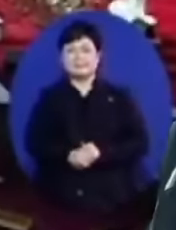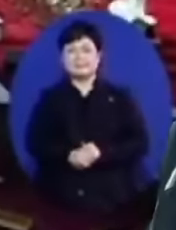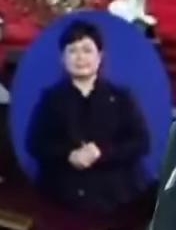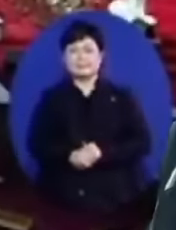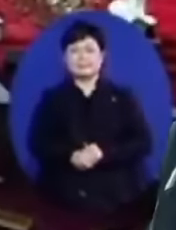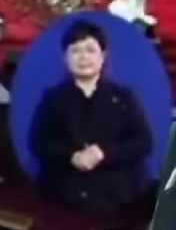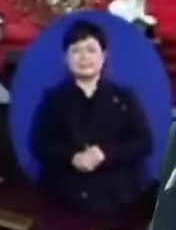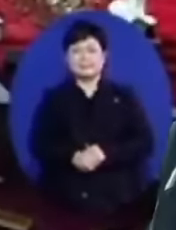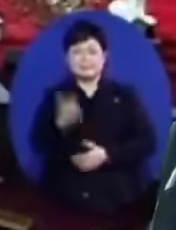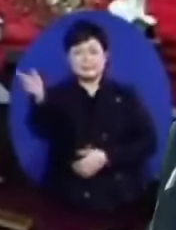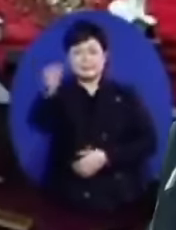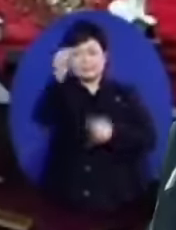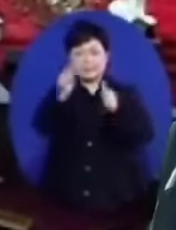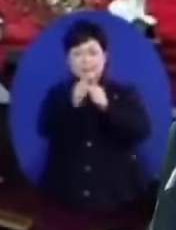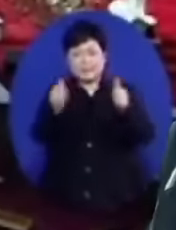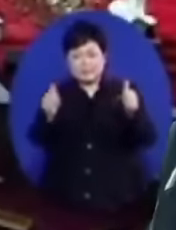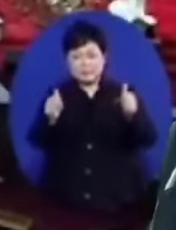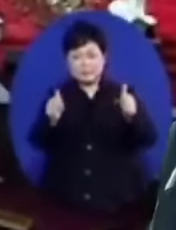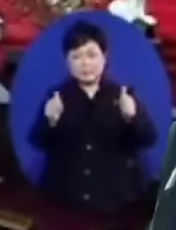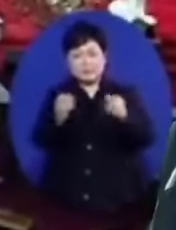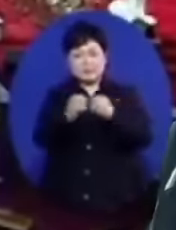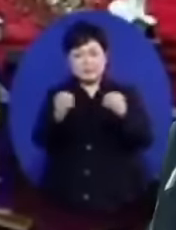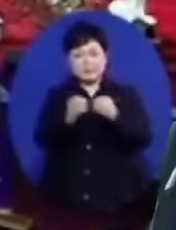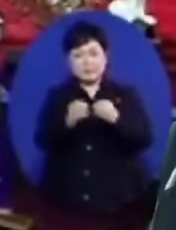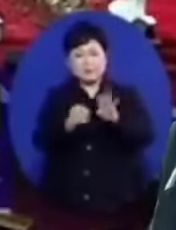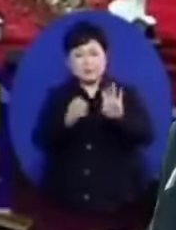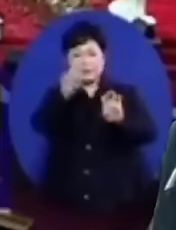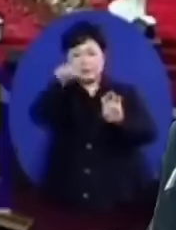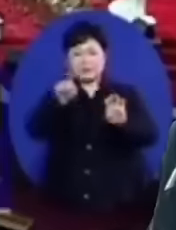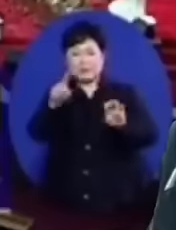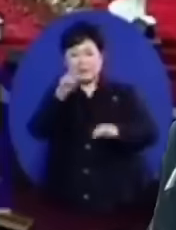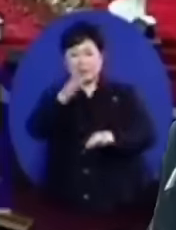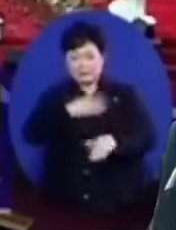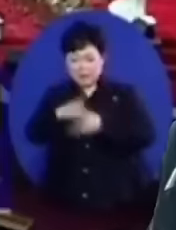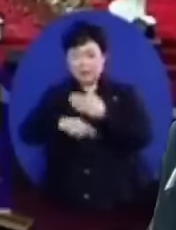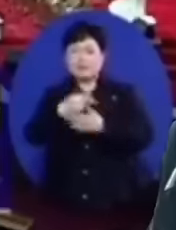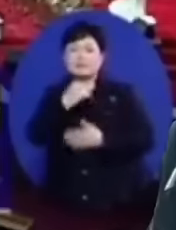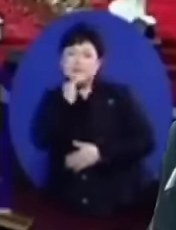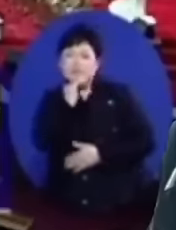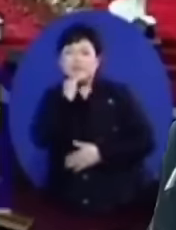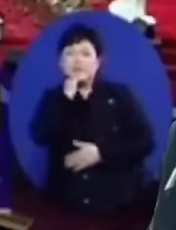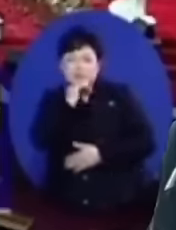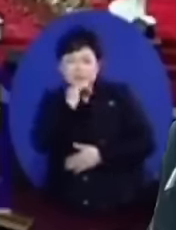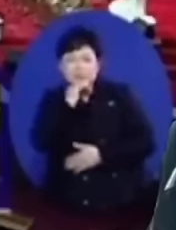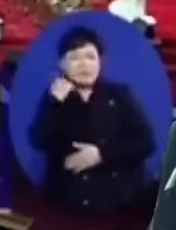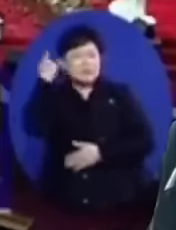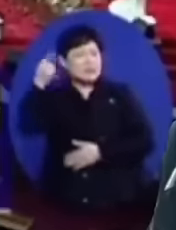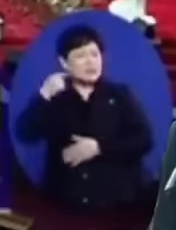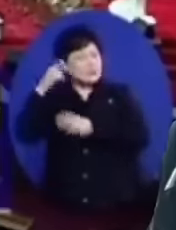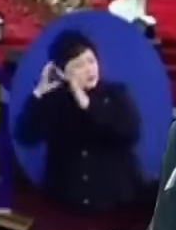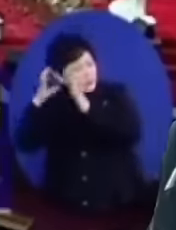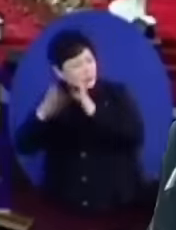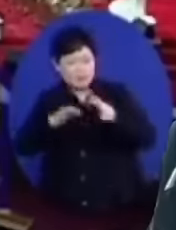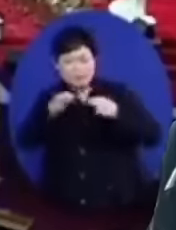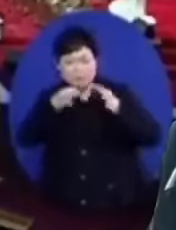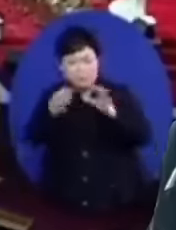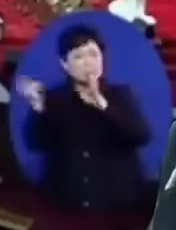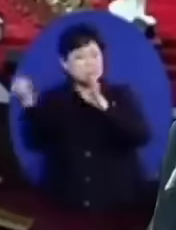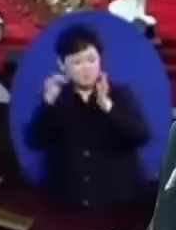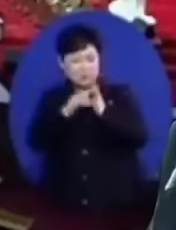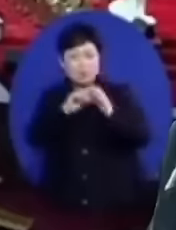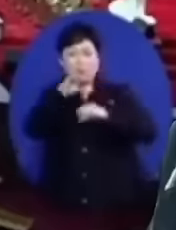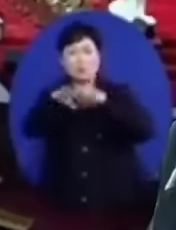다윗은 시편 40편 1절에 내가 야훼를 기다리고 기다렸더니 귀를 기울이서 나라의 부르짖음을 들으시더라고